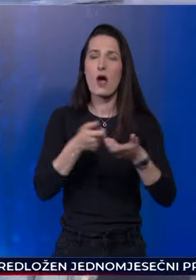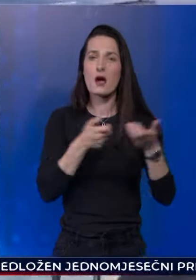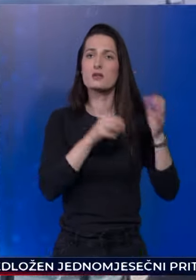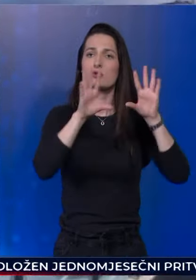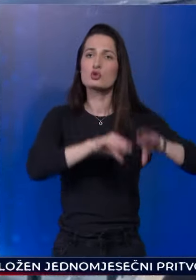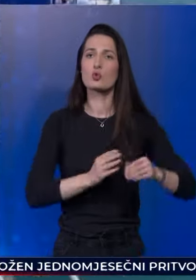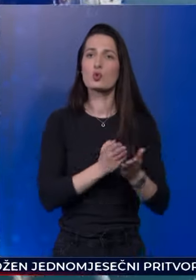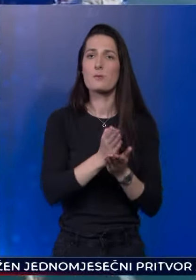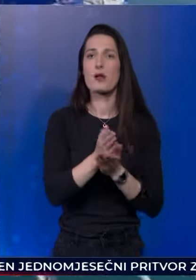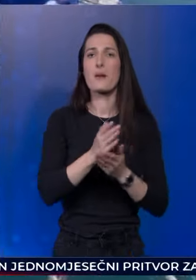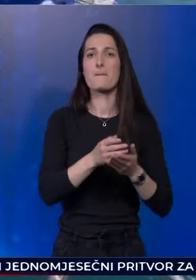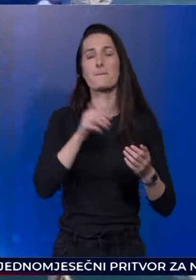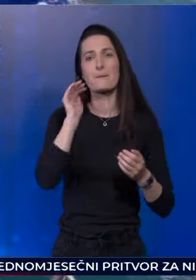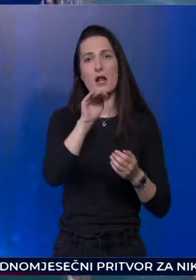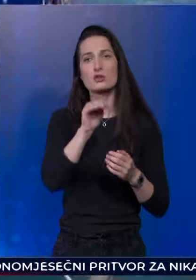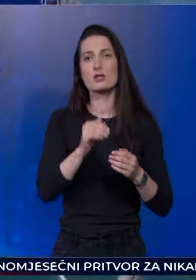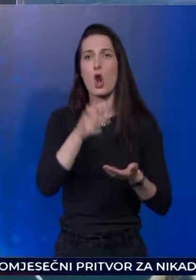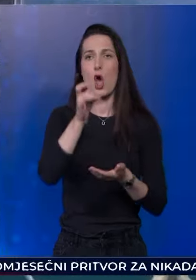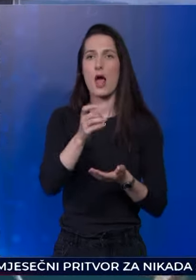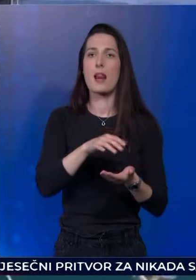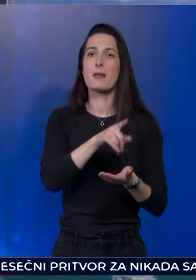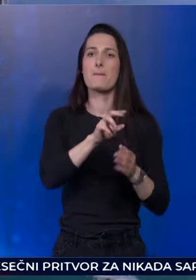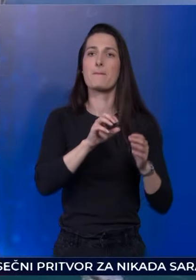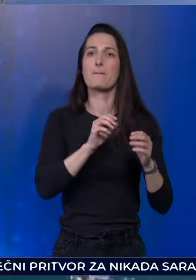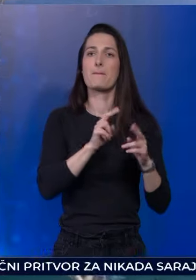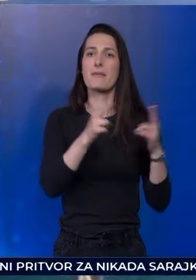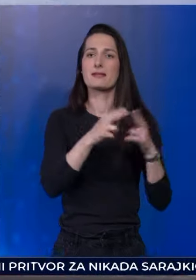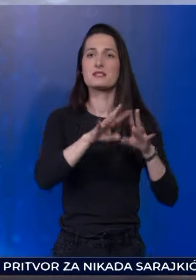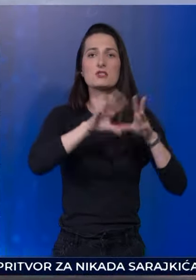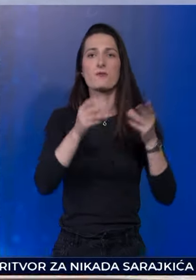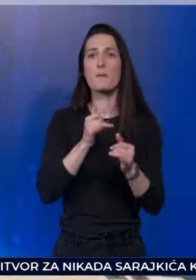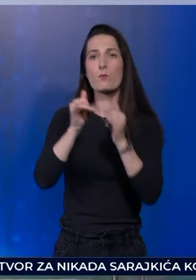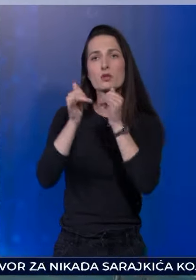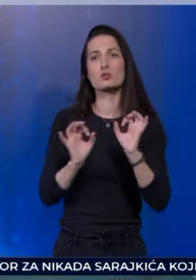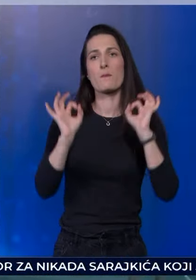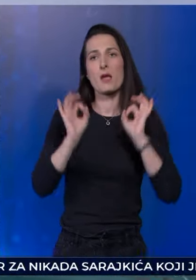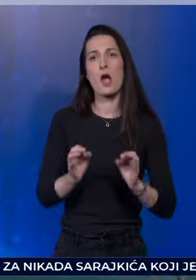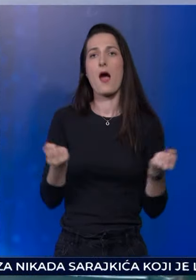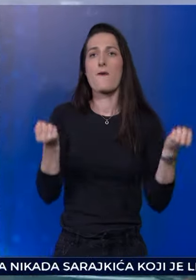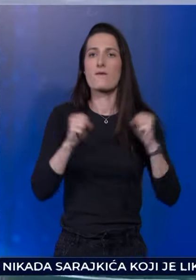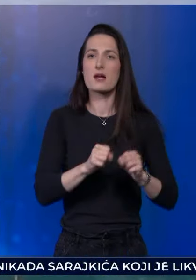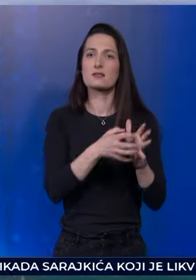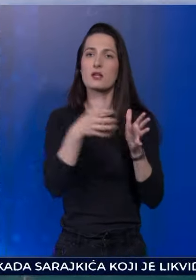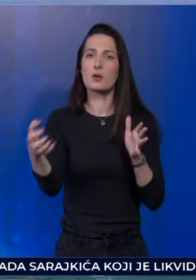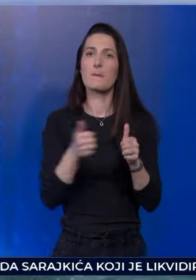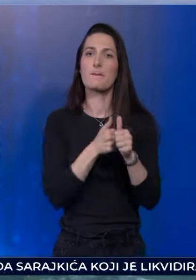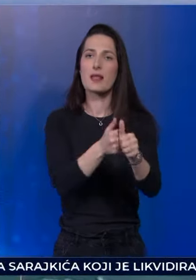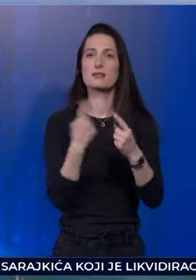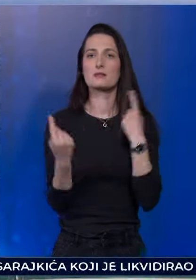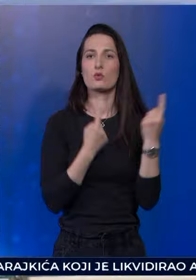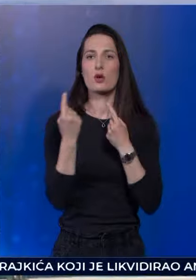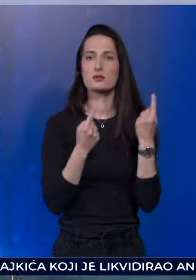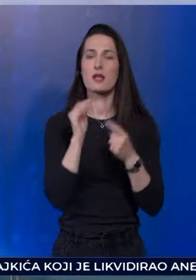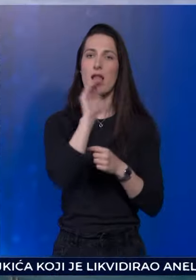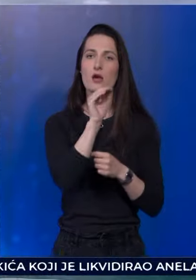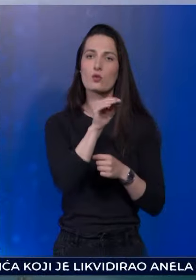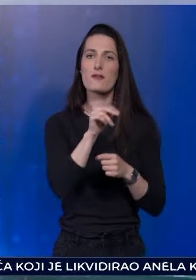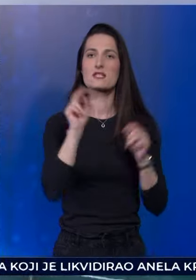vatrogasne službe, prenose lokalni mediji. Svi putnici su bezbjedni, a vlasti nastavljaju da prate situaciju,